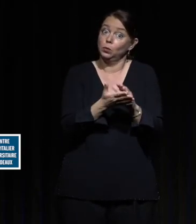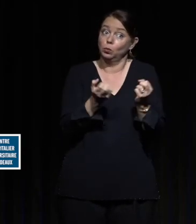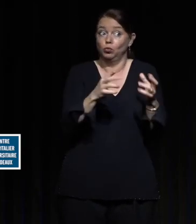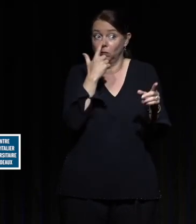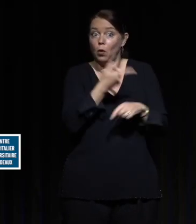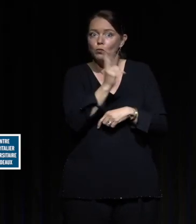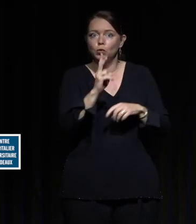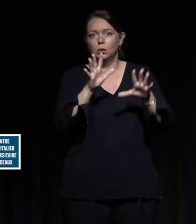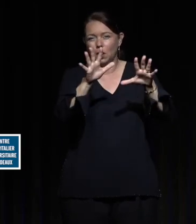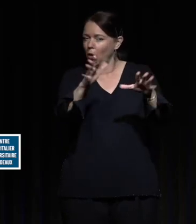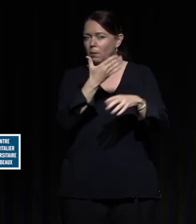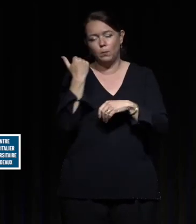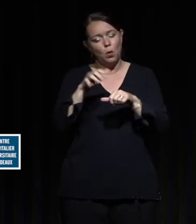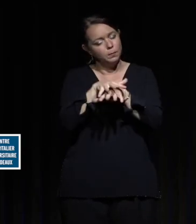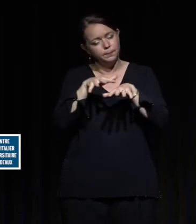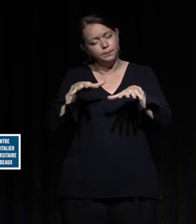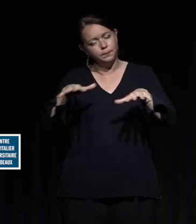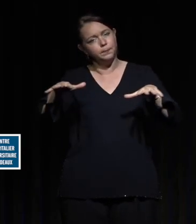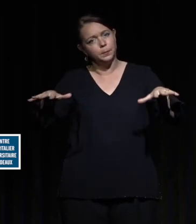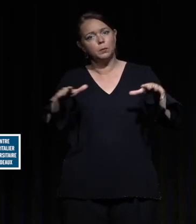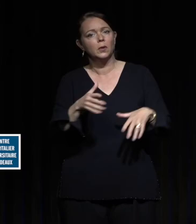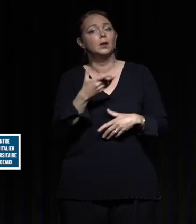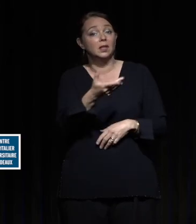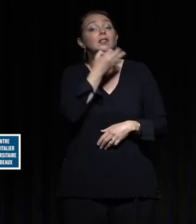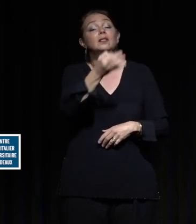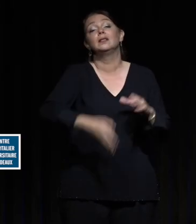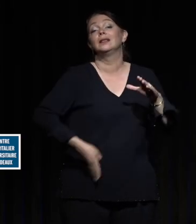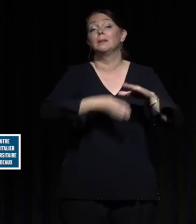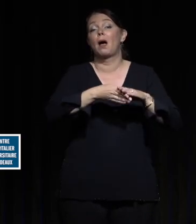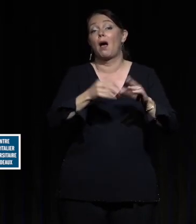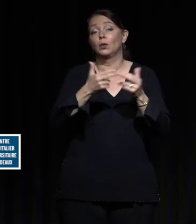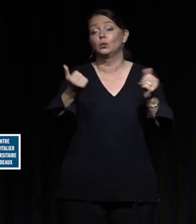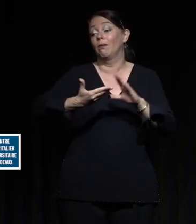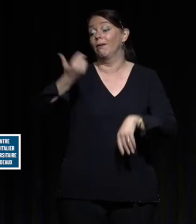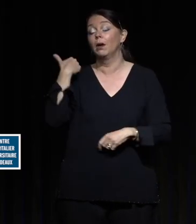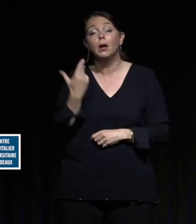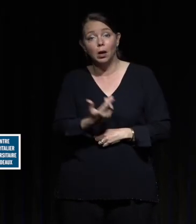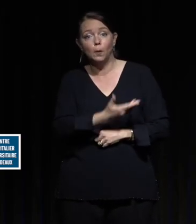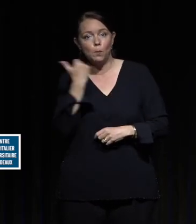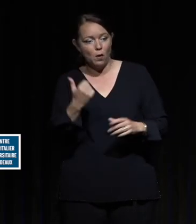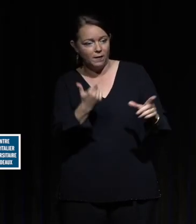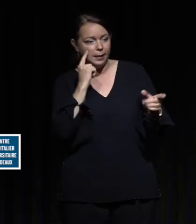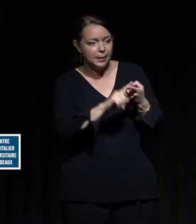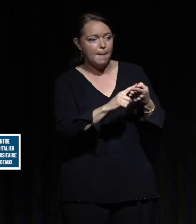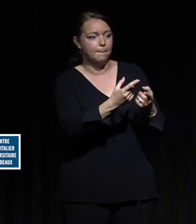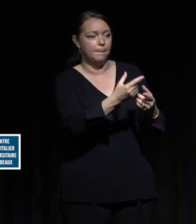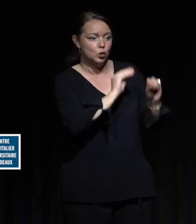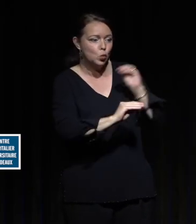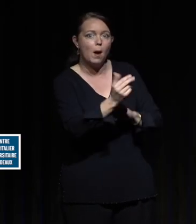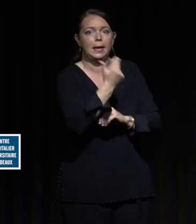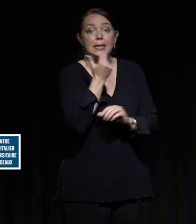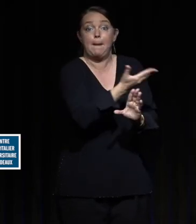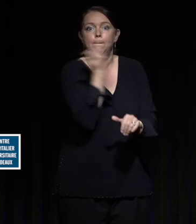niveau plutôt transversal, c'est-à-dire améliorons, c'est ce que je vous disais en introduction, améliorer la qualité des soins,